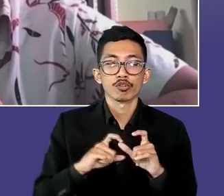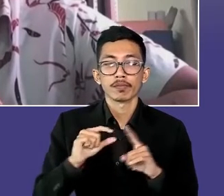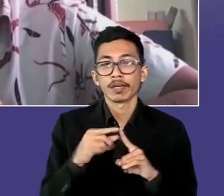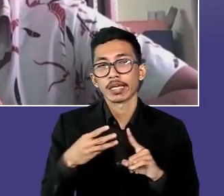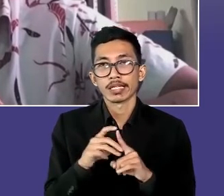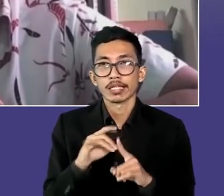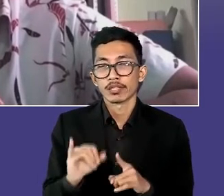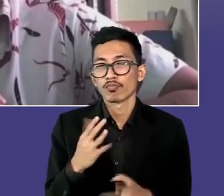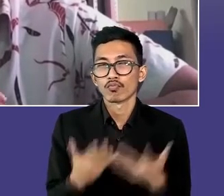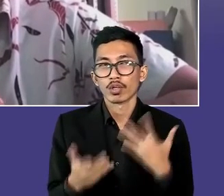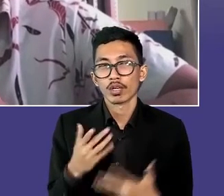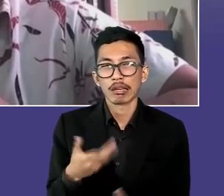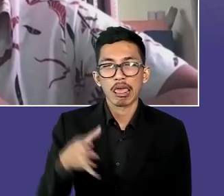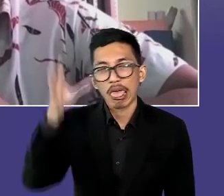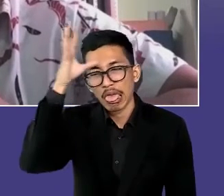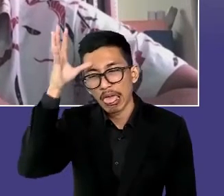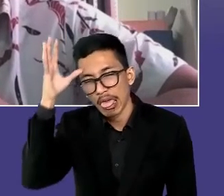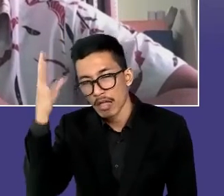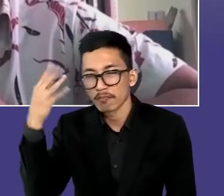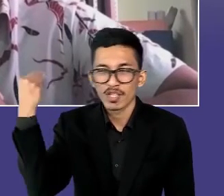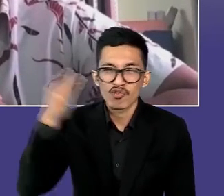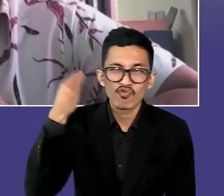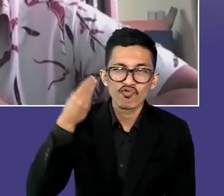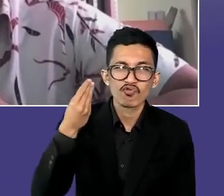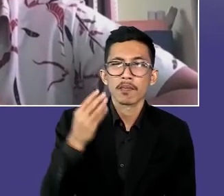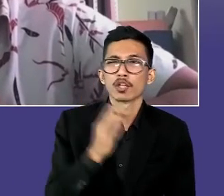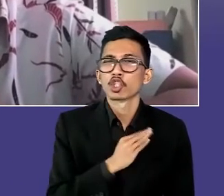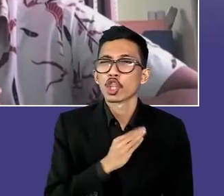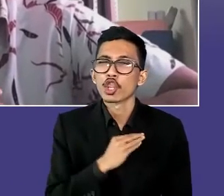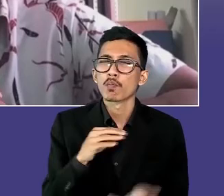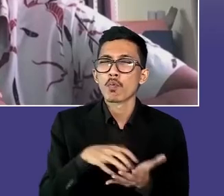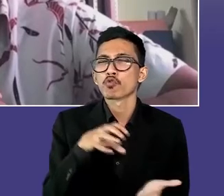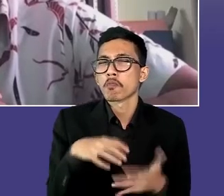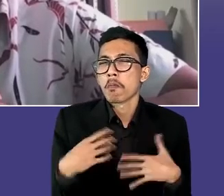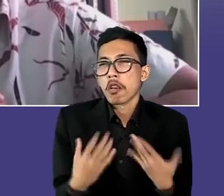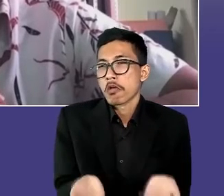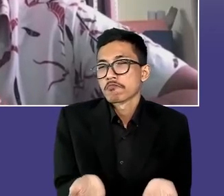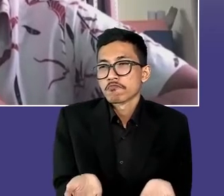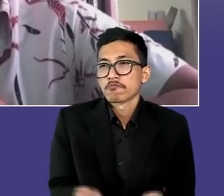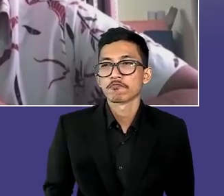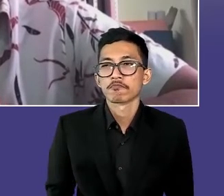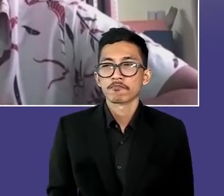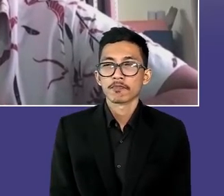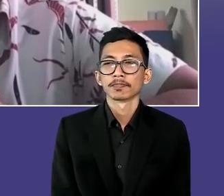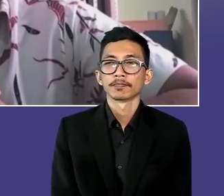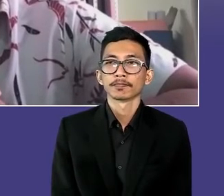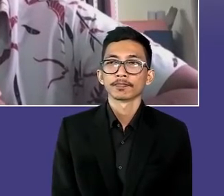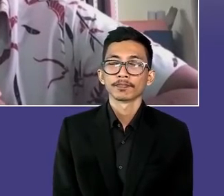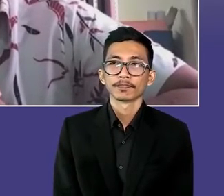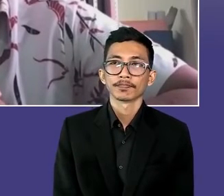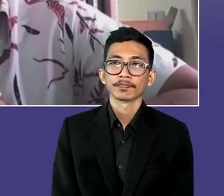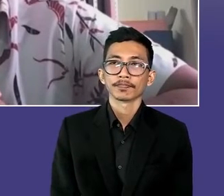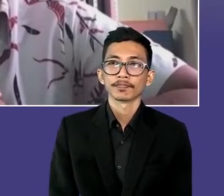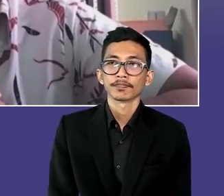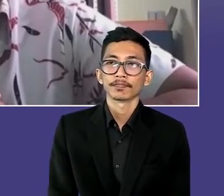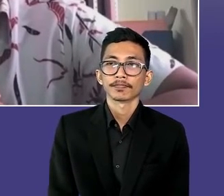ini masih ada yang belum, masih membingungkan misalnya. Apa ada pertanyaan Pak Arief? Silakan kalau berkenan.